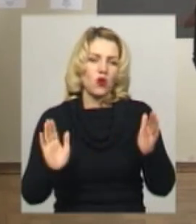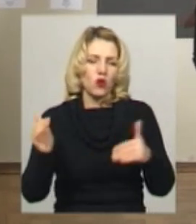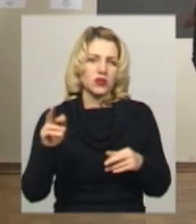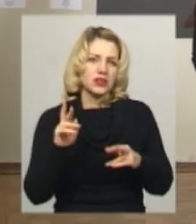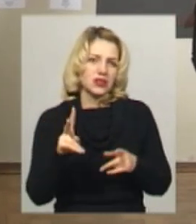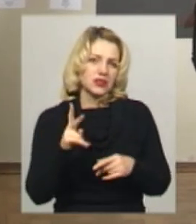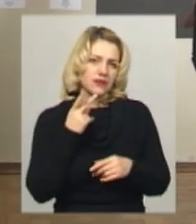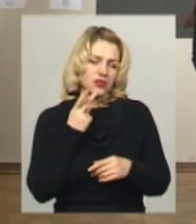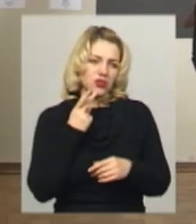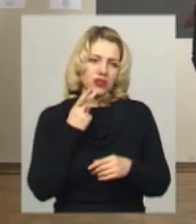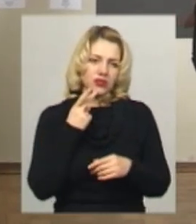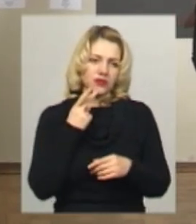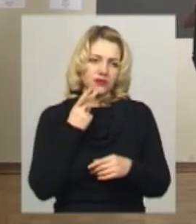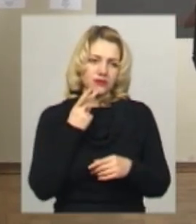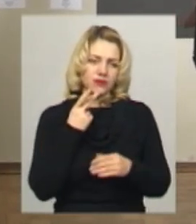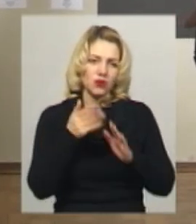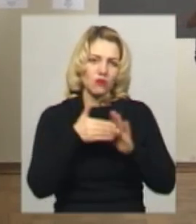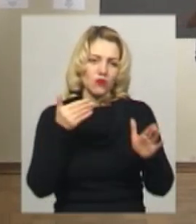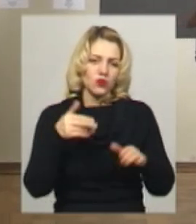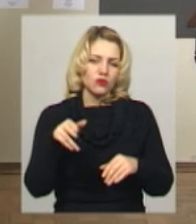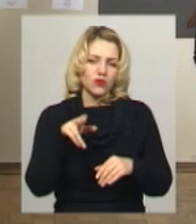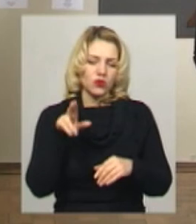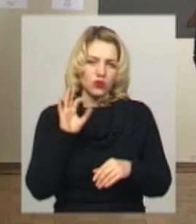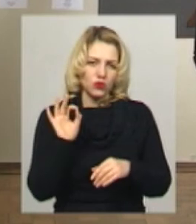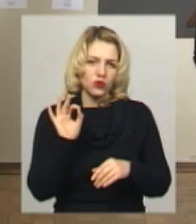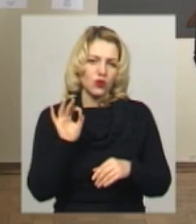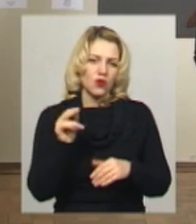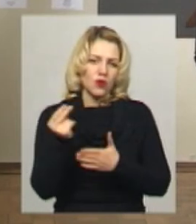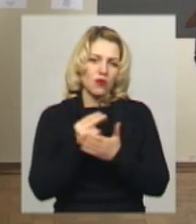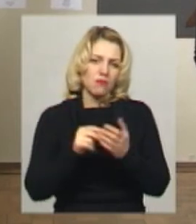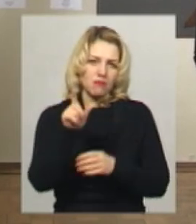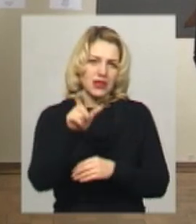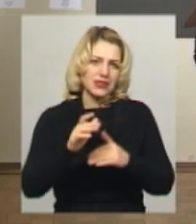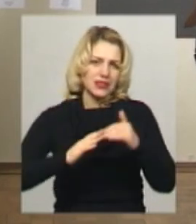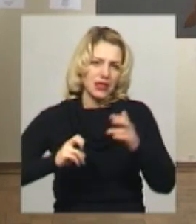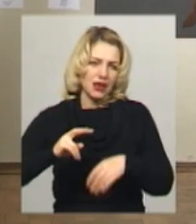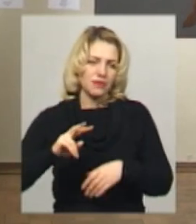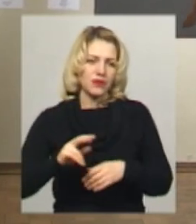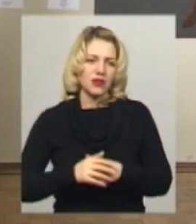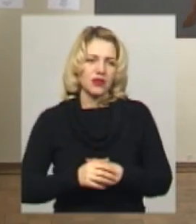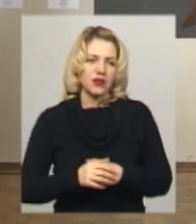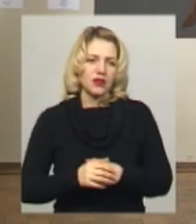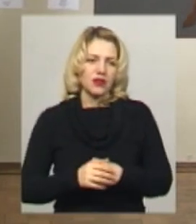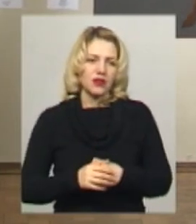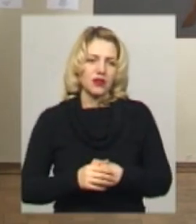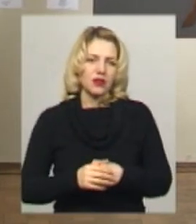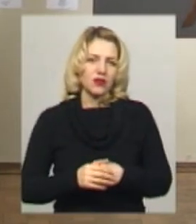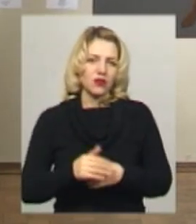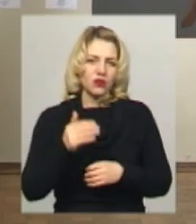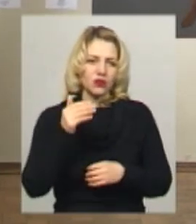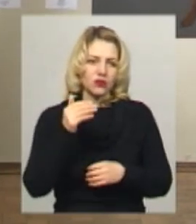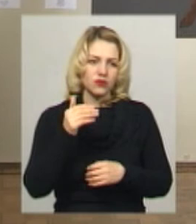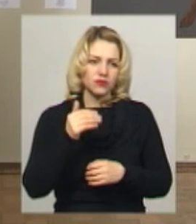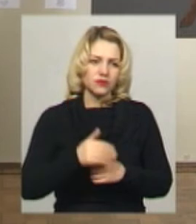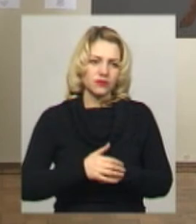такий позив до митця, коли він стоїть перед білим холстом, він його насправді